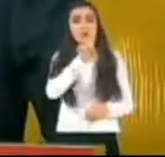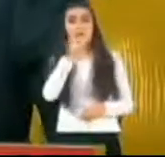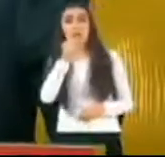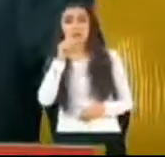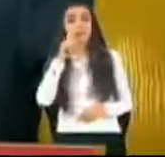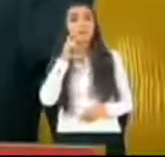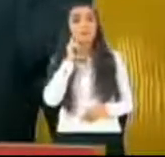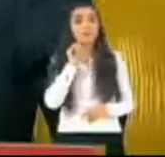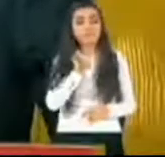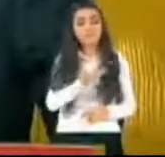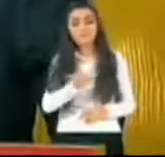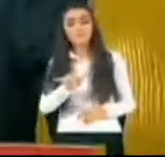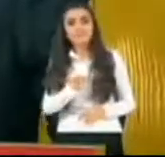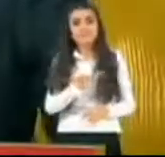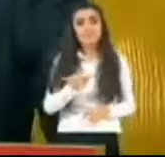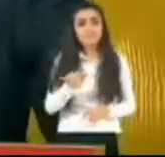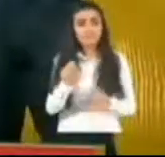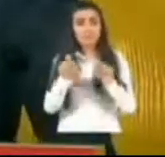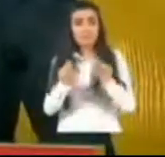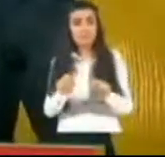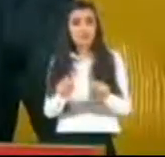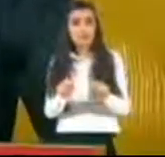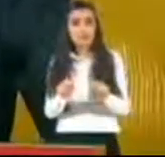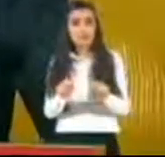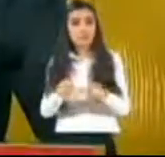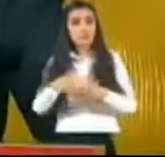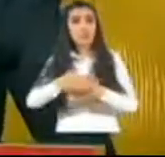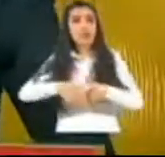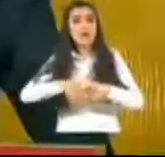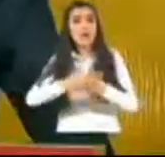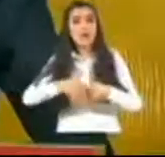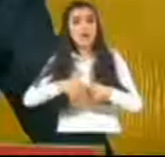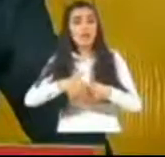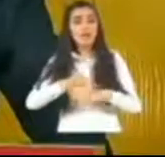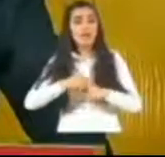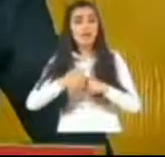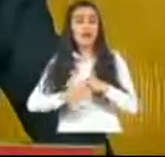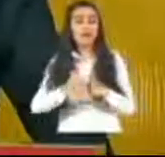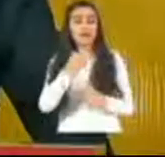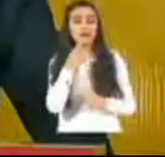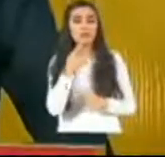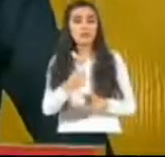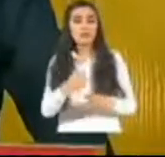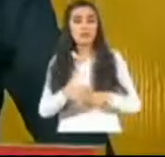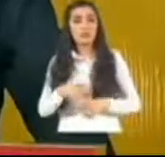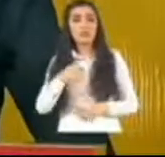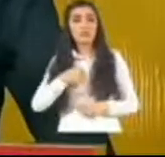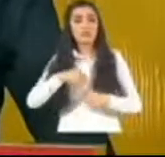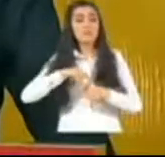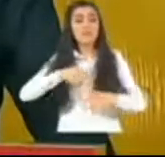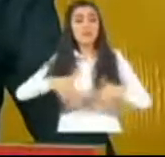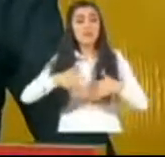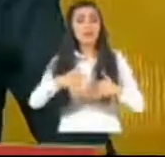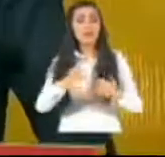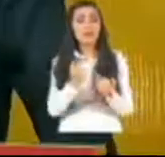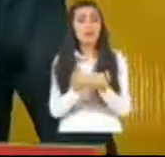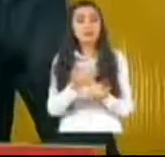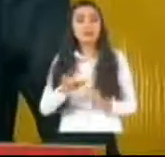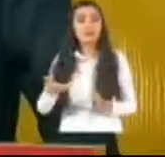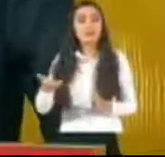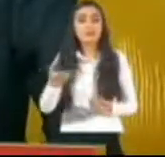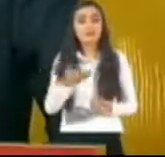Mayıs tarihleri arasında idrak edeceğimiz Engelliler Haftası'dır. Bize göre engelli